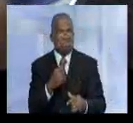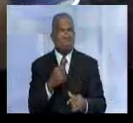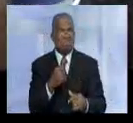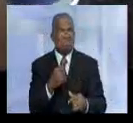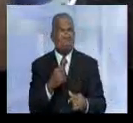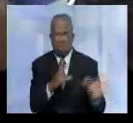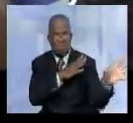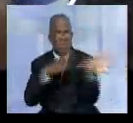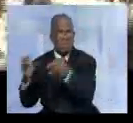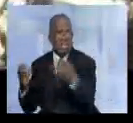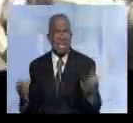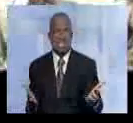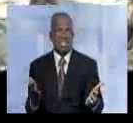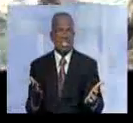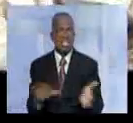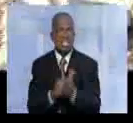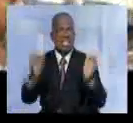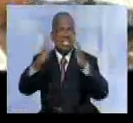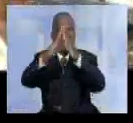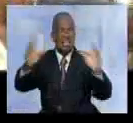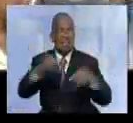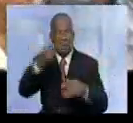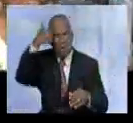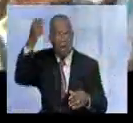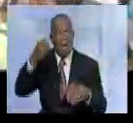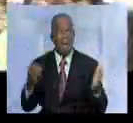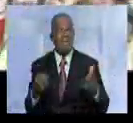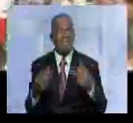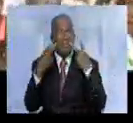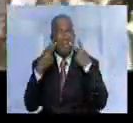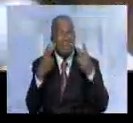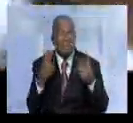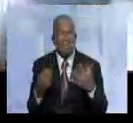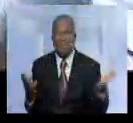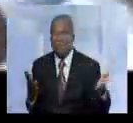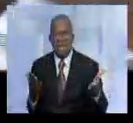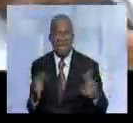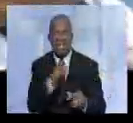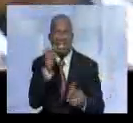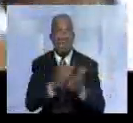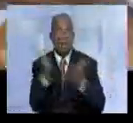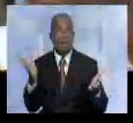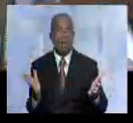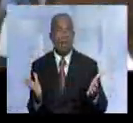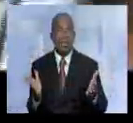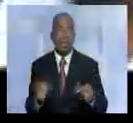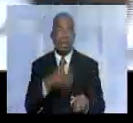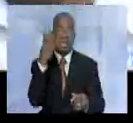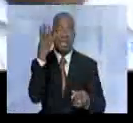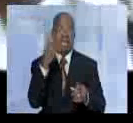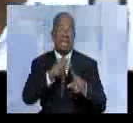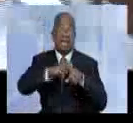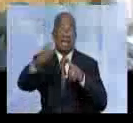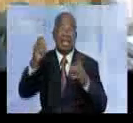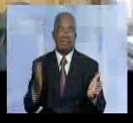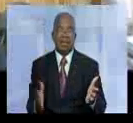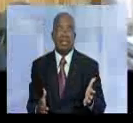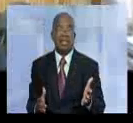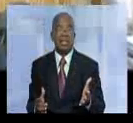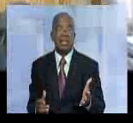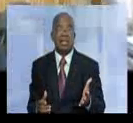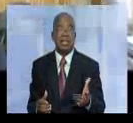sortons, l'immeuble va s'effondrer. Plus de peur que de mal. 4 blessés légers selon les secours, tous transportés au CHU de Yopougon.